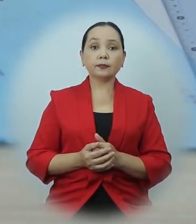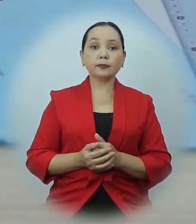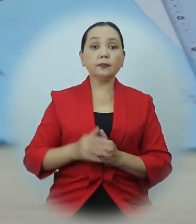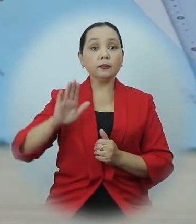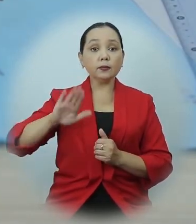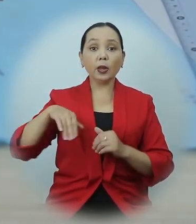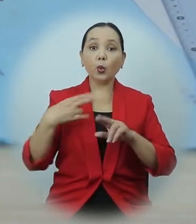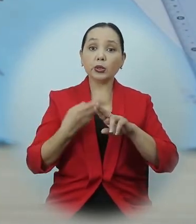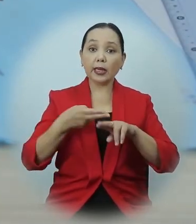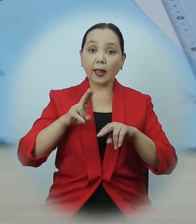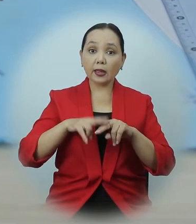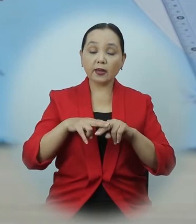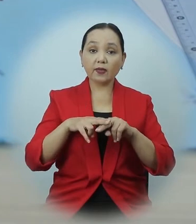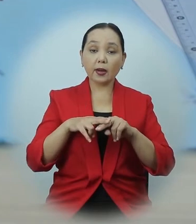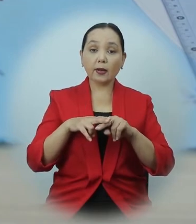После этого